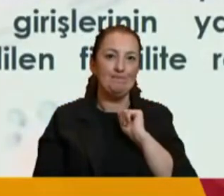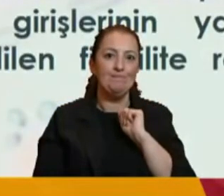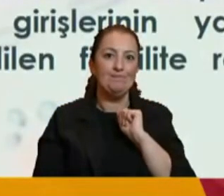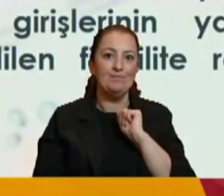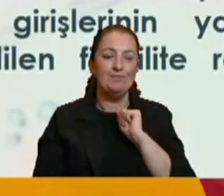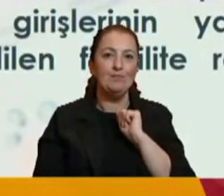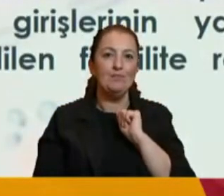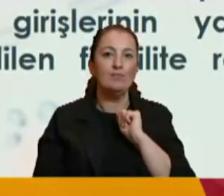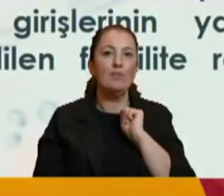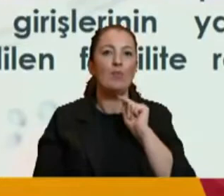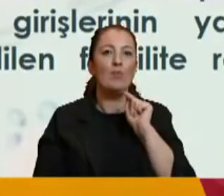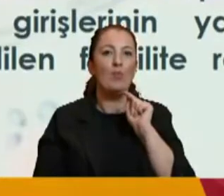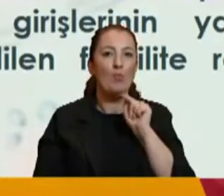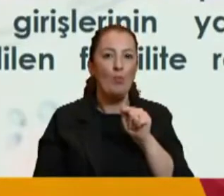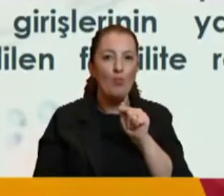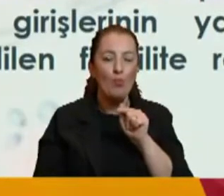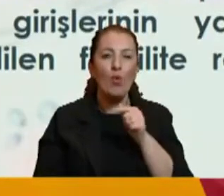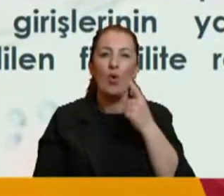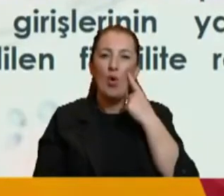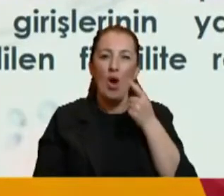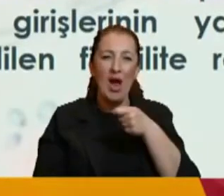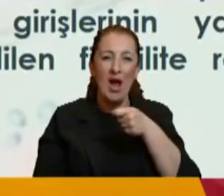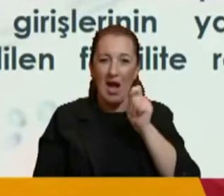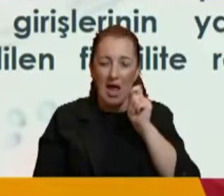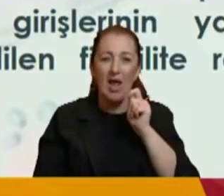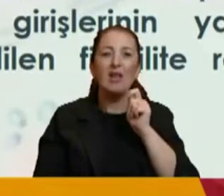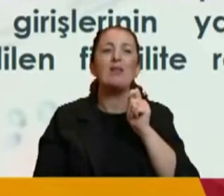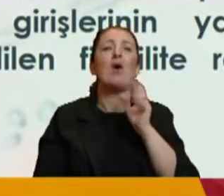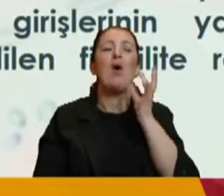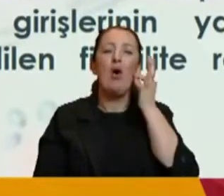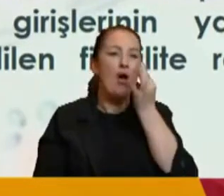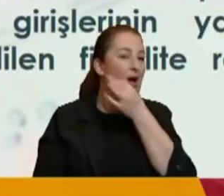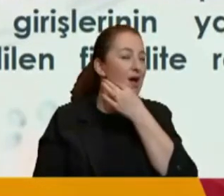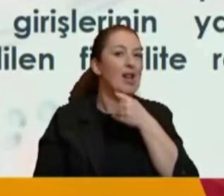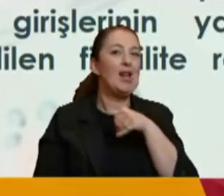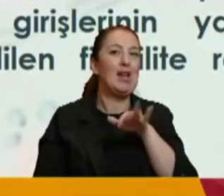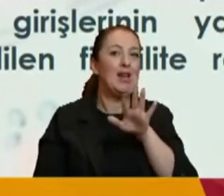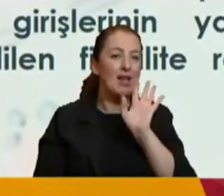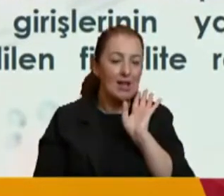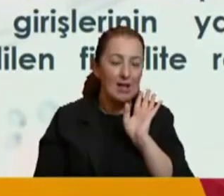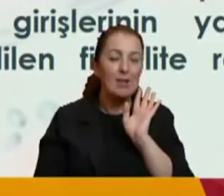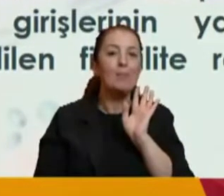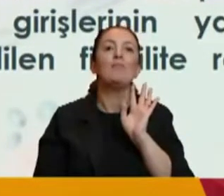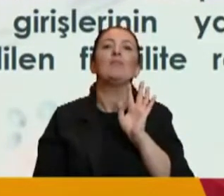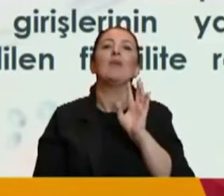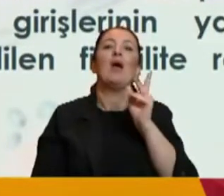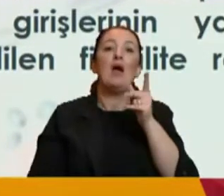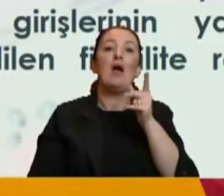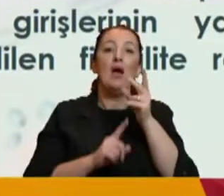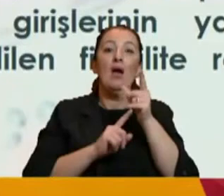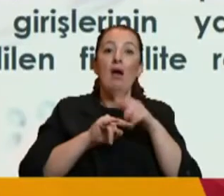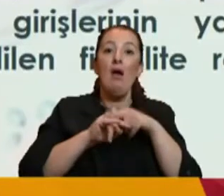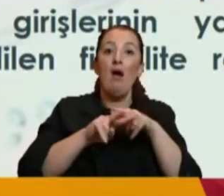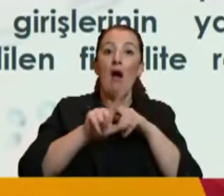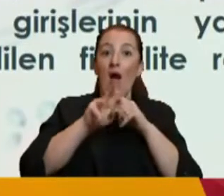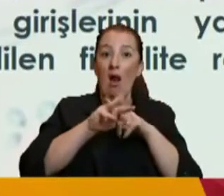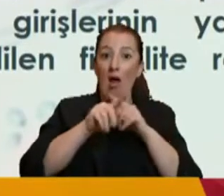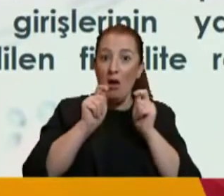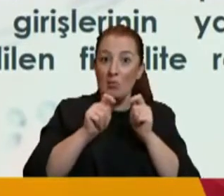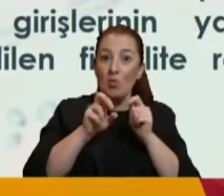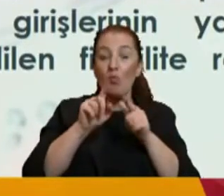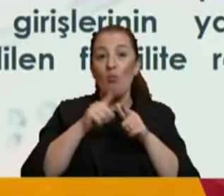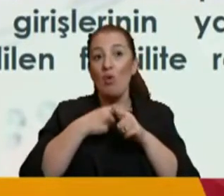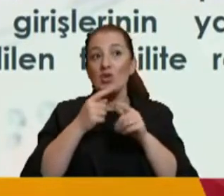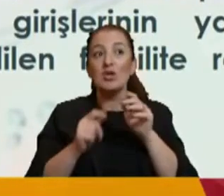Ama bu Tabii bu kredi kullanmak çok kolay olmuyor bir kere ihale yapacaksınız iade yaparken projeniz